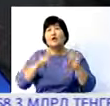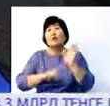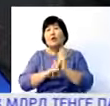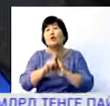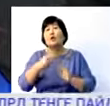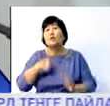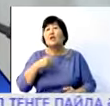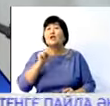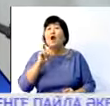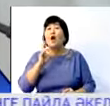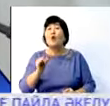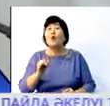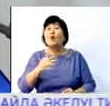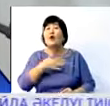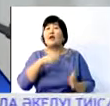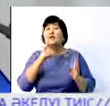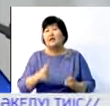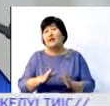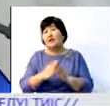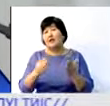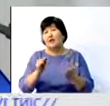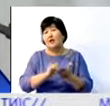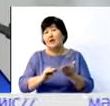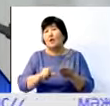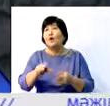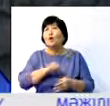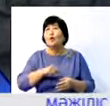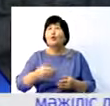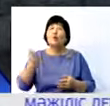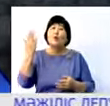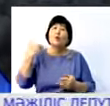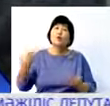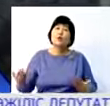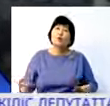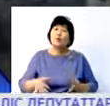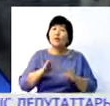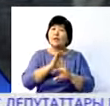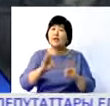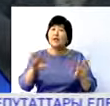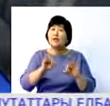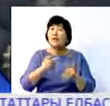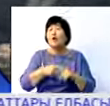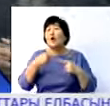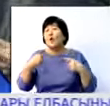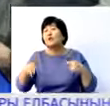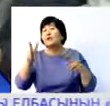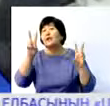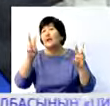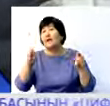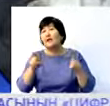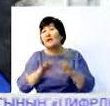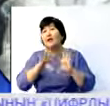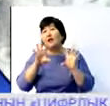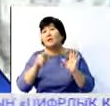бірақ қожаралы» атты кітабы жарыққа шыққан. Жинақта ақын өзінің өткен өмірінен сыр шертетін, сондай-ақ өзге де тақырыптарды